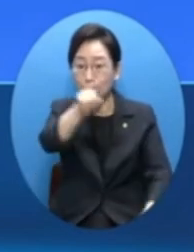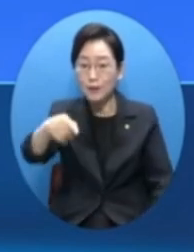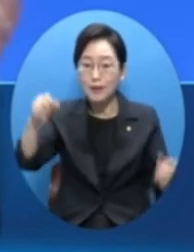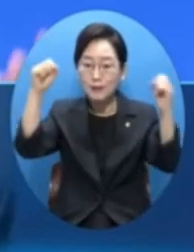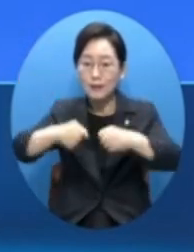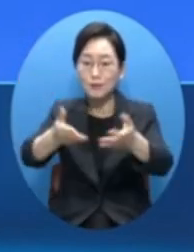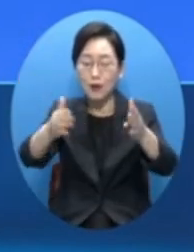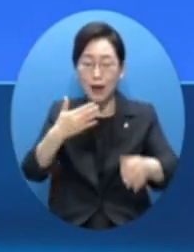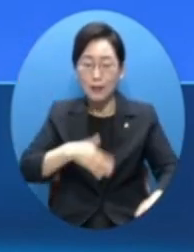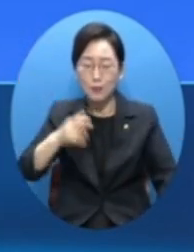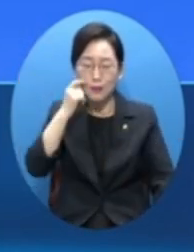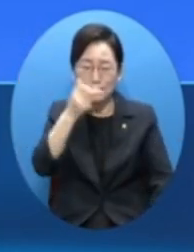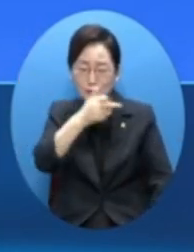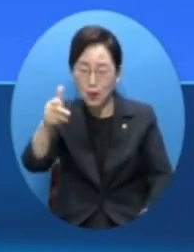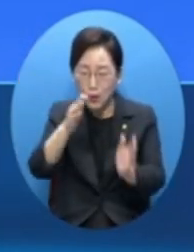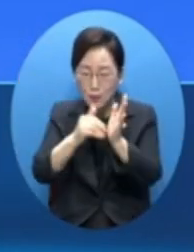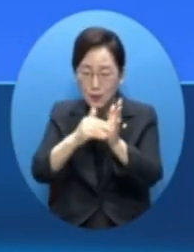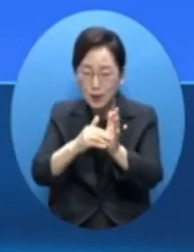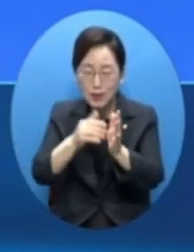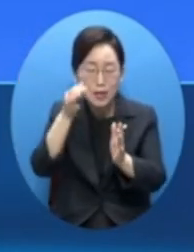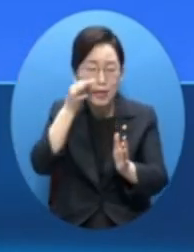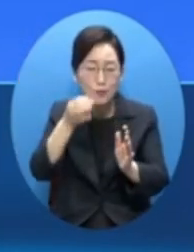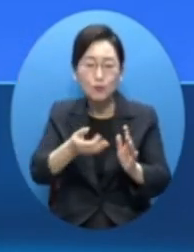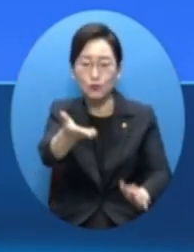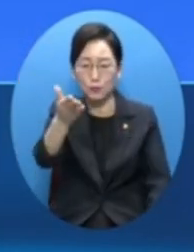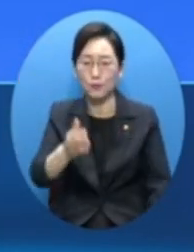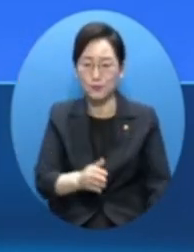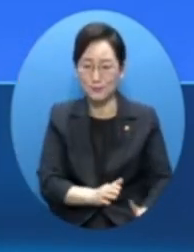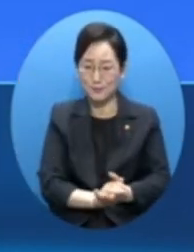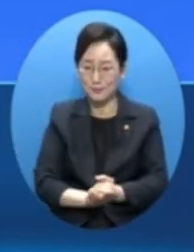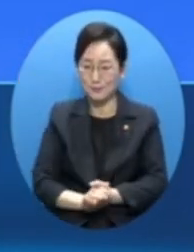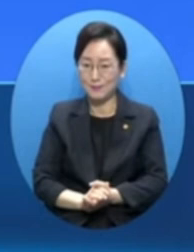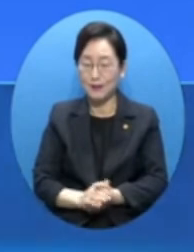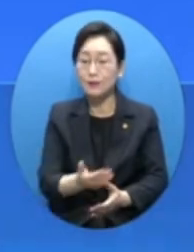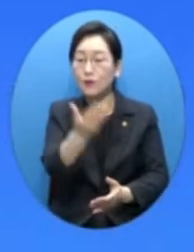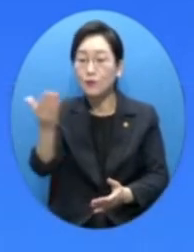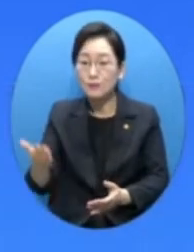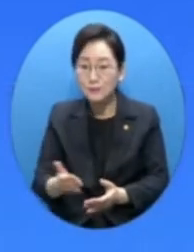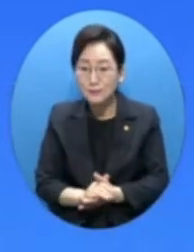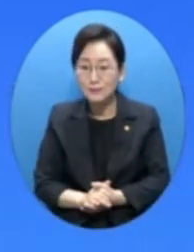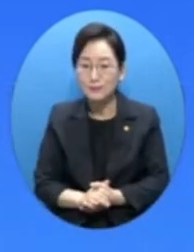응답하였고 내가 알지 못하는 크고 은밀한 일을 내게 보이리라. 여러분